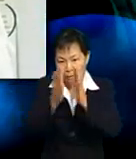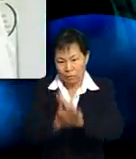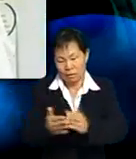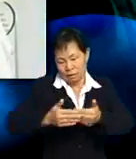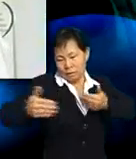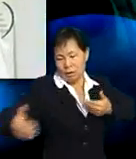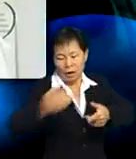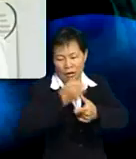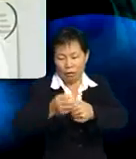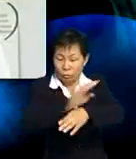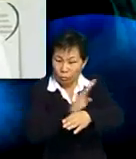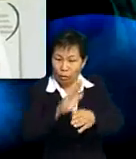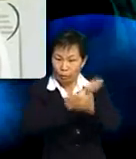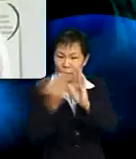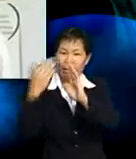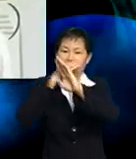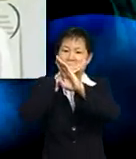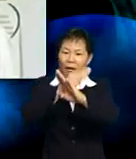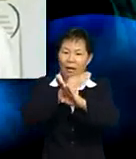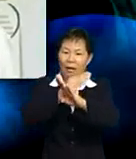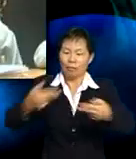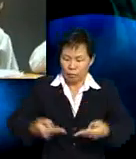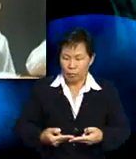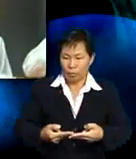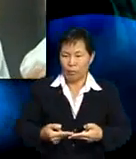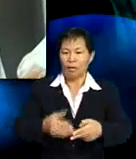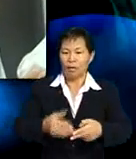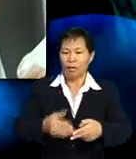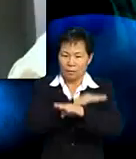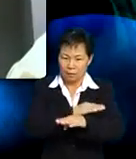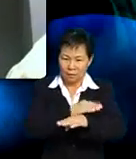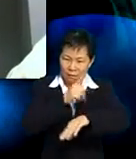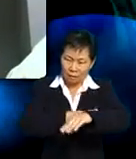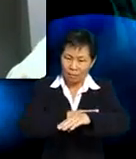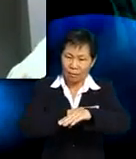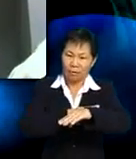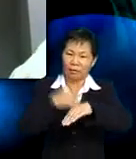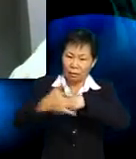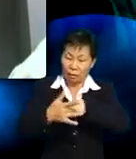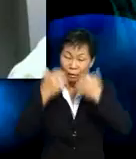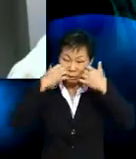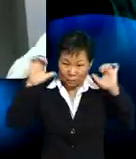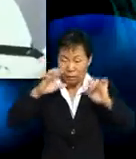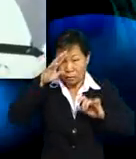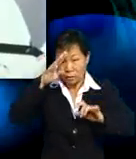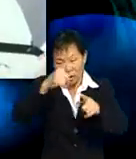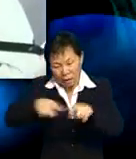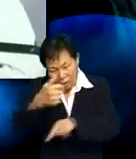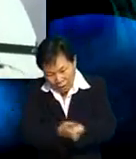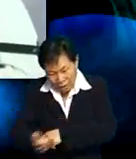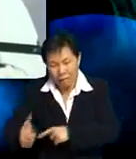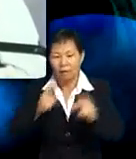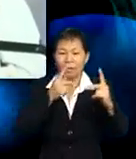menjadikan jarak dan kesibukan sebagai penghalang hubungan. Bukankah pada zaman teknologi yang semakin canggih ini tercipta pelbagai